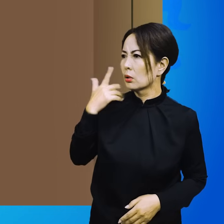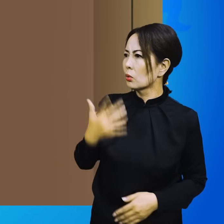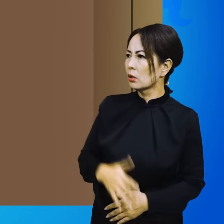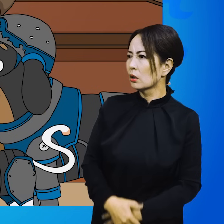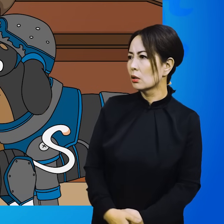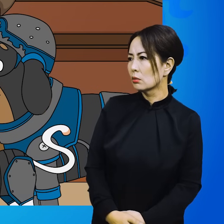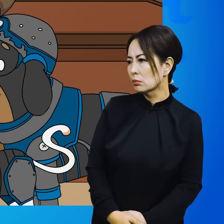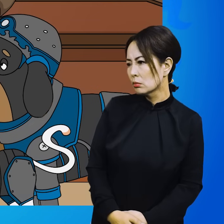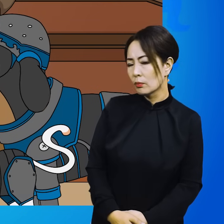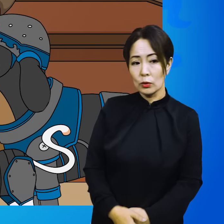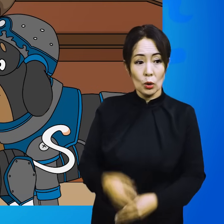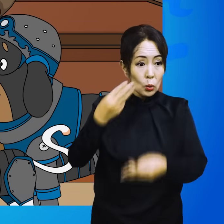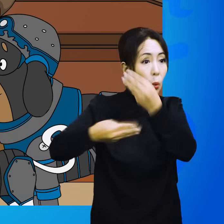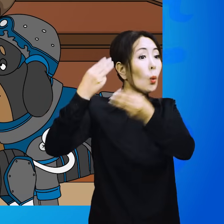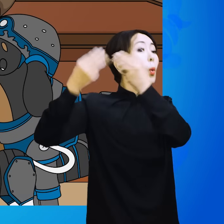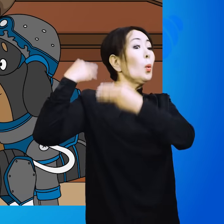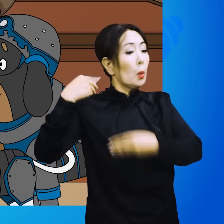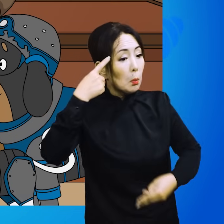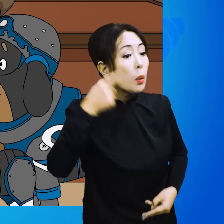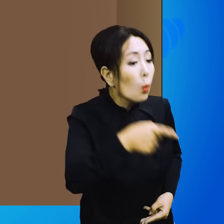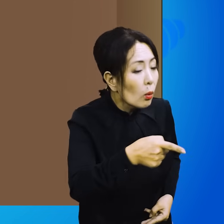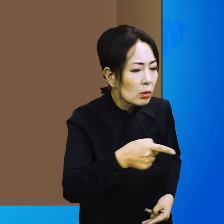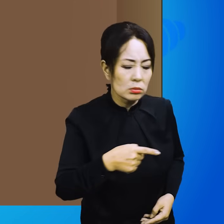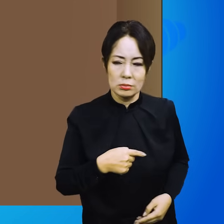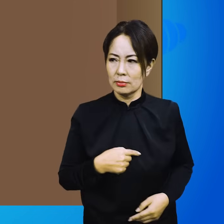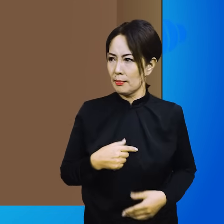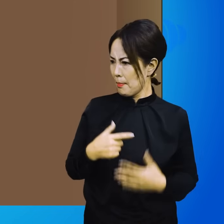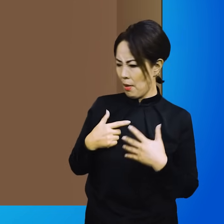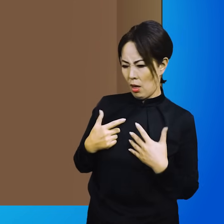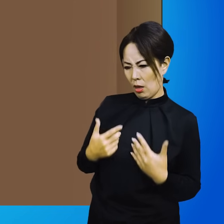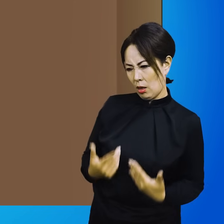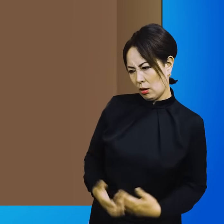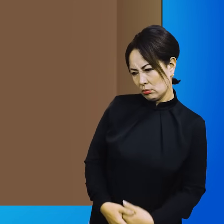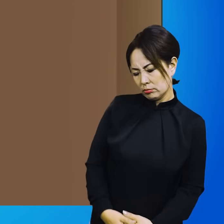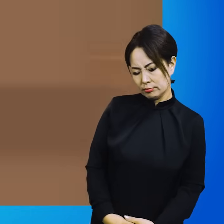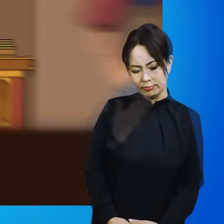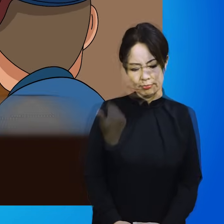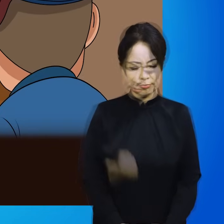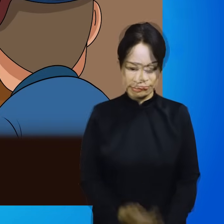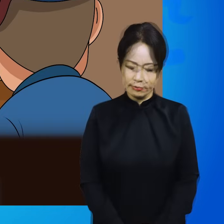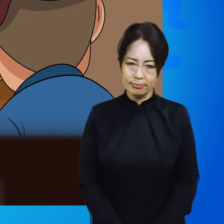мэдхгүй. Түүхийн мэдлэг хэрвэ? Байхгүй.